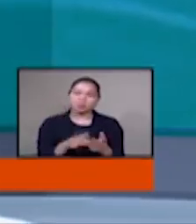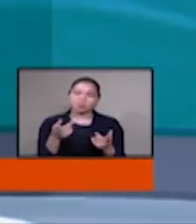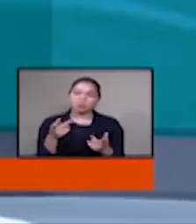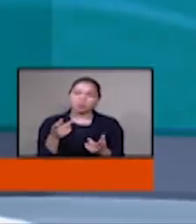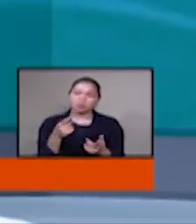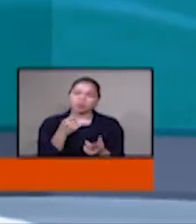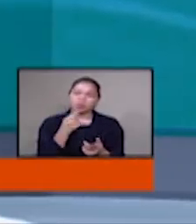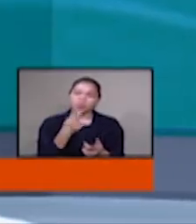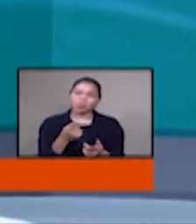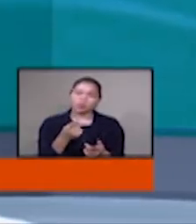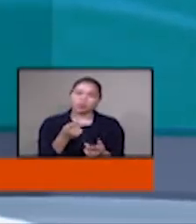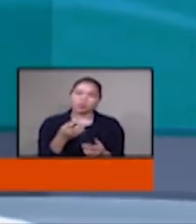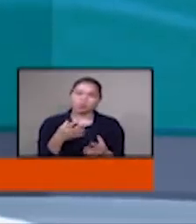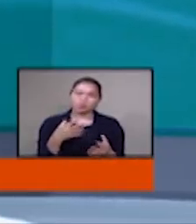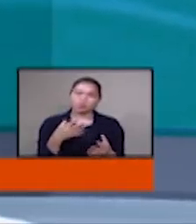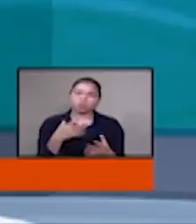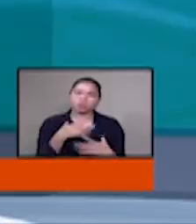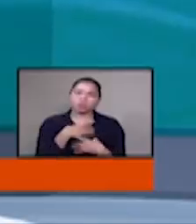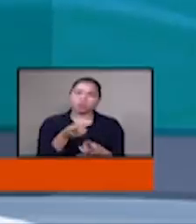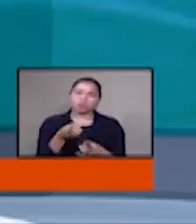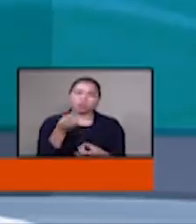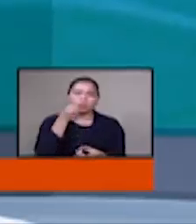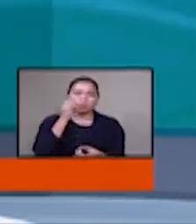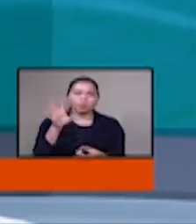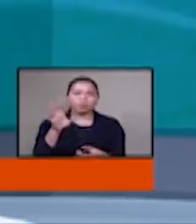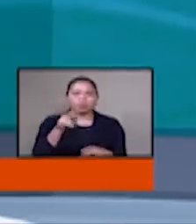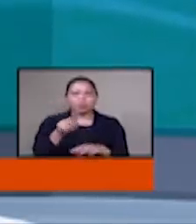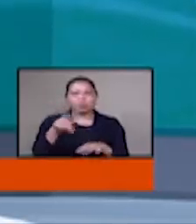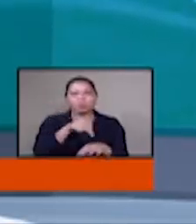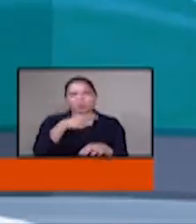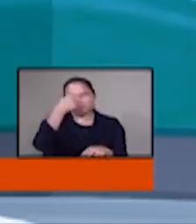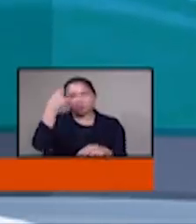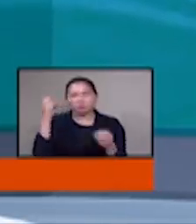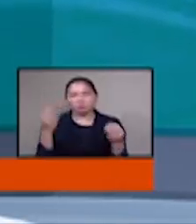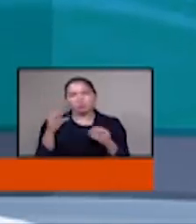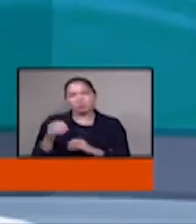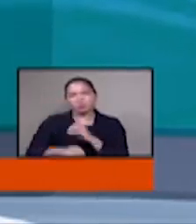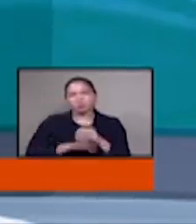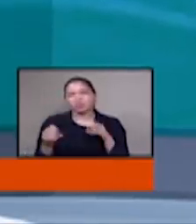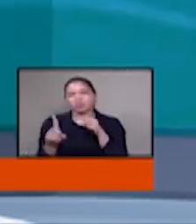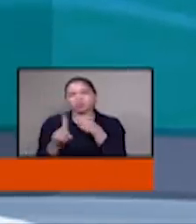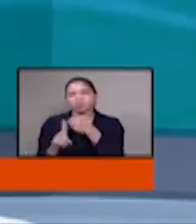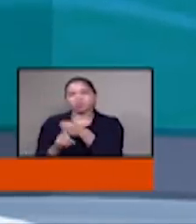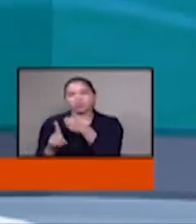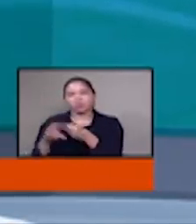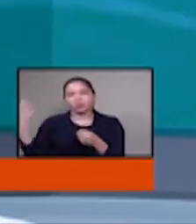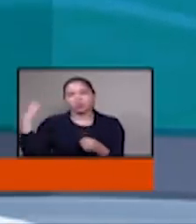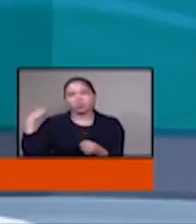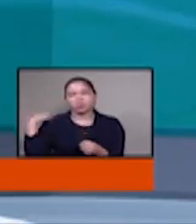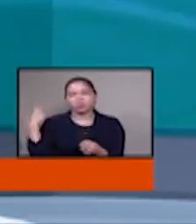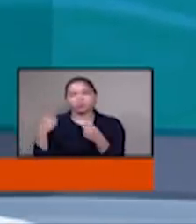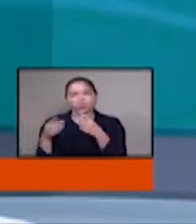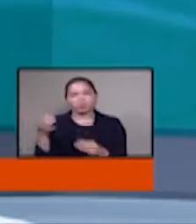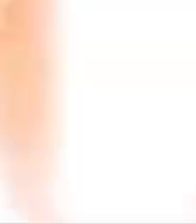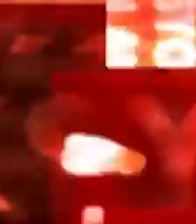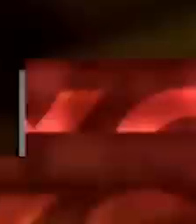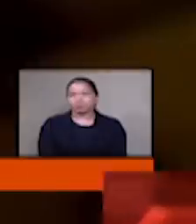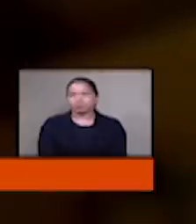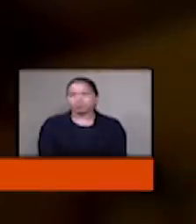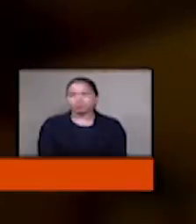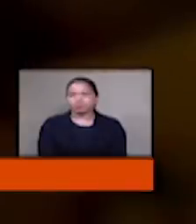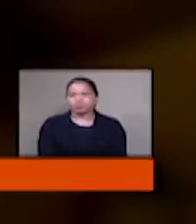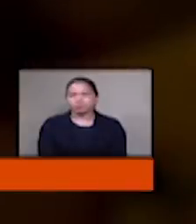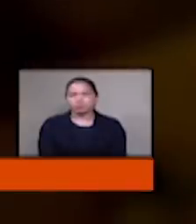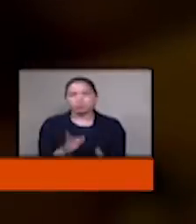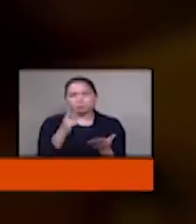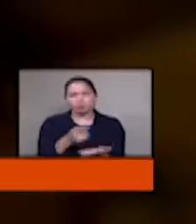niya na makauwi na rito sa Pilipinas. Sobrang naro kasi ang pagmamaltrato ng kanyang amo sa kanya. Pakinggan po natin ang kanyang panawagan.